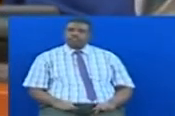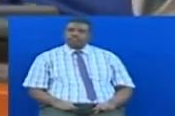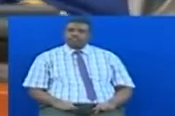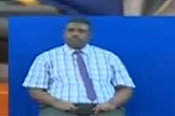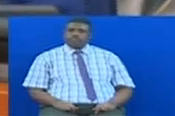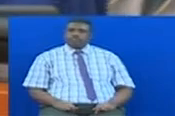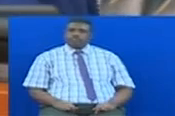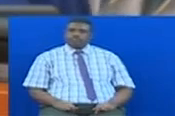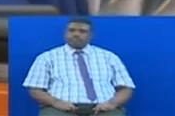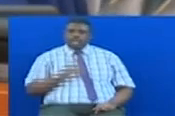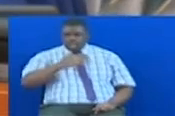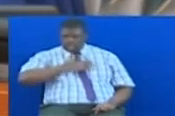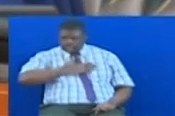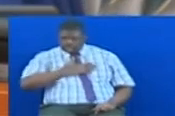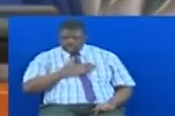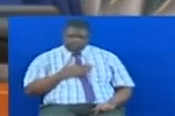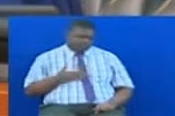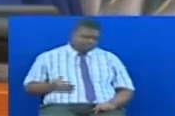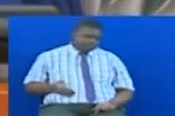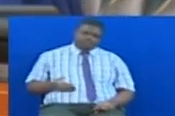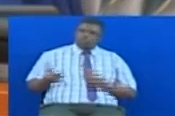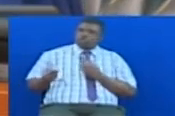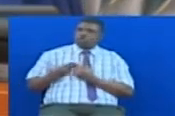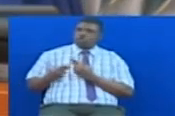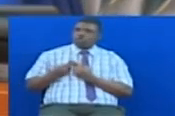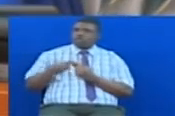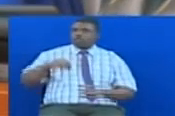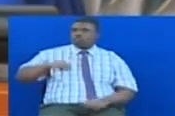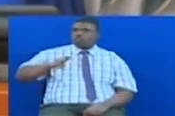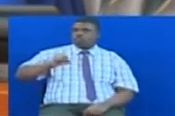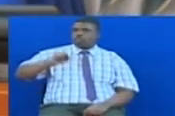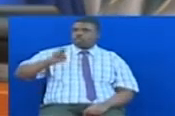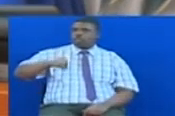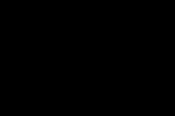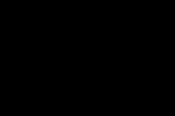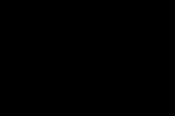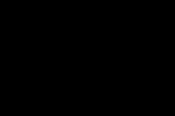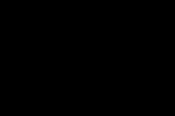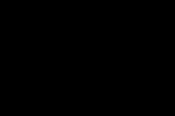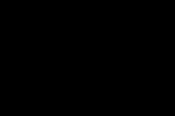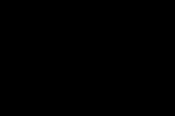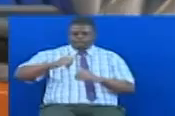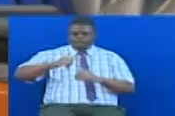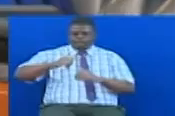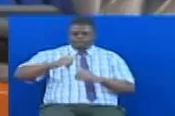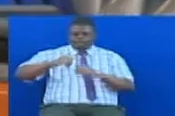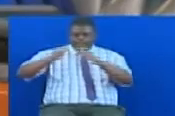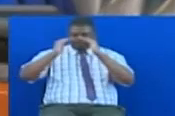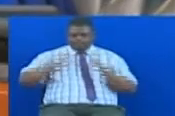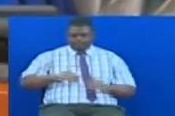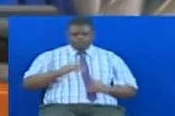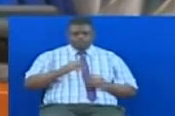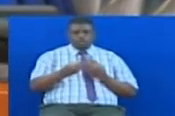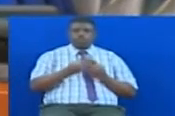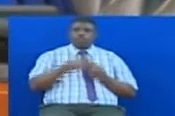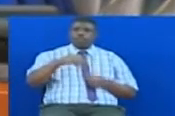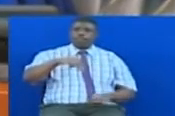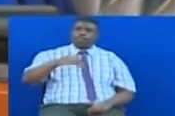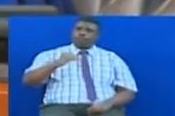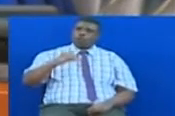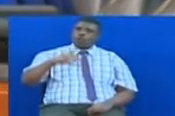Asante sana. Mheshimiwa Dr. Mary Mwanjelo atafuatiwa na Mheshimiwa Dr. Molel,